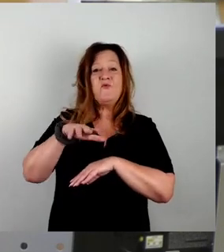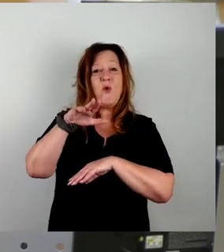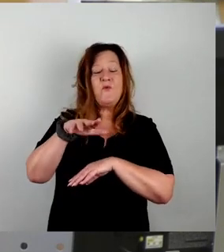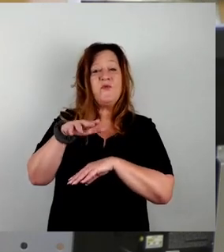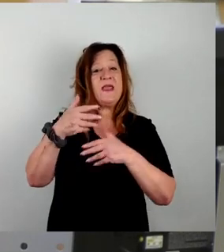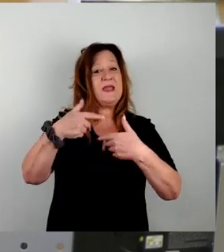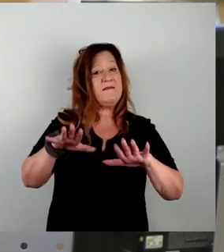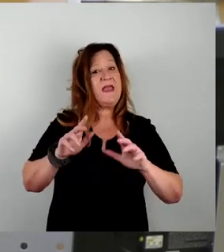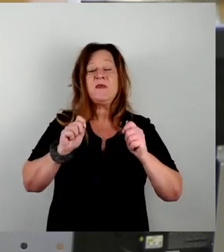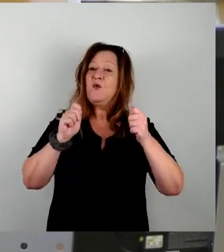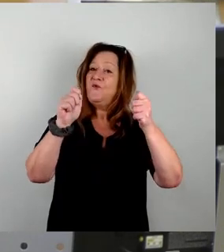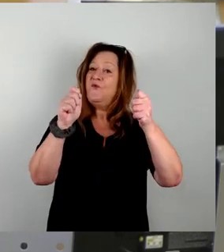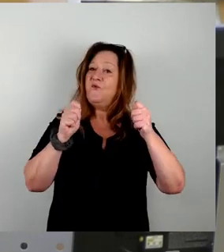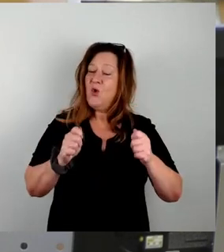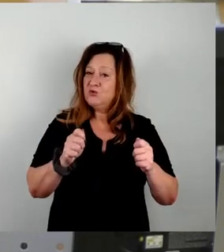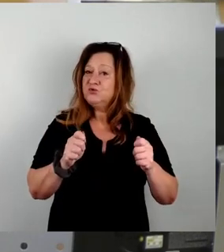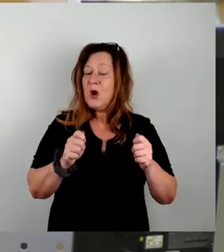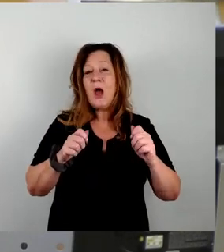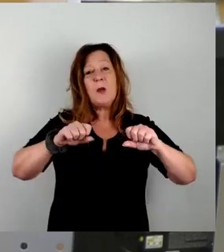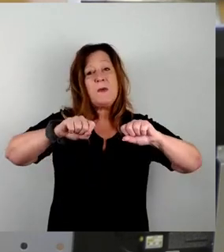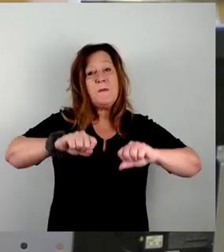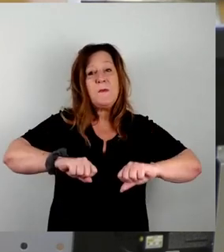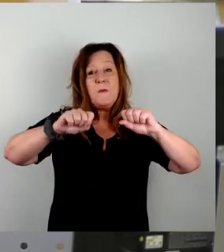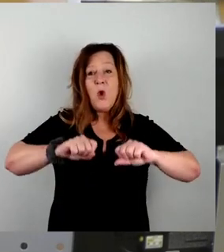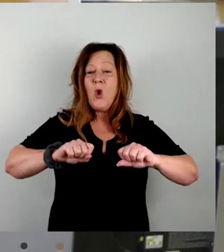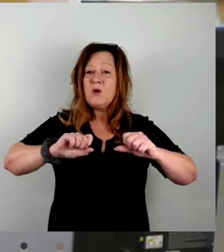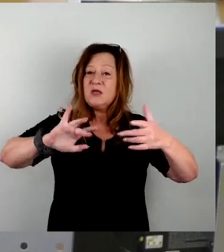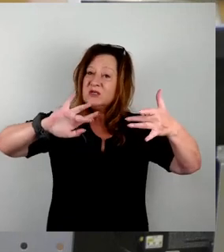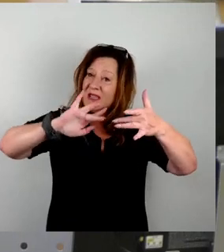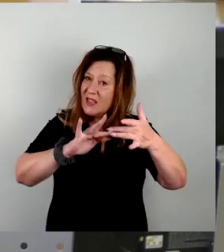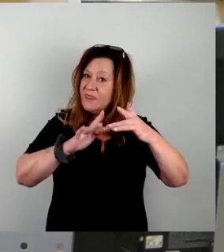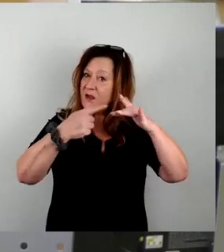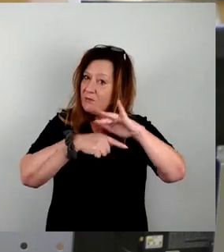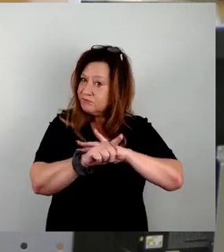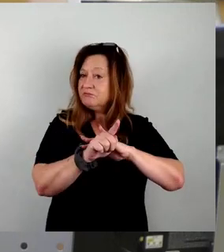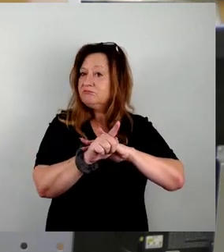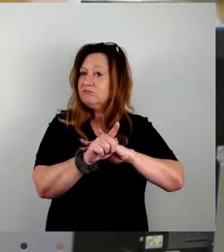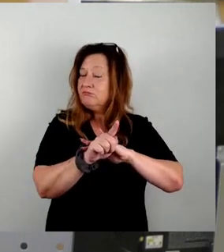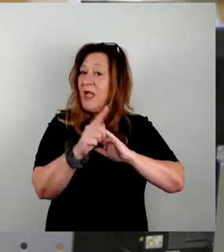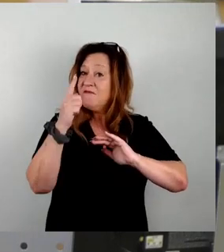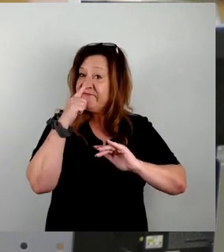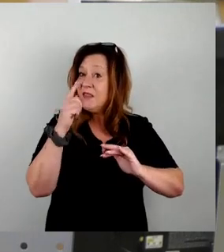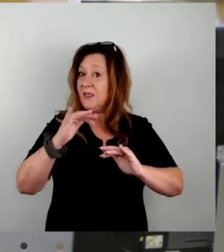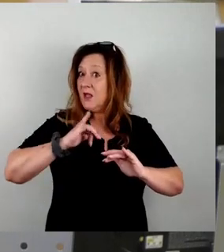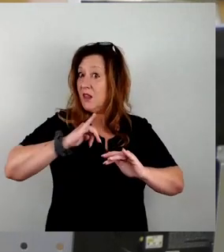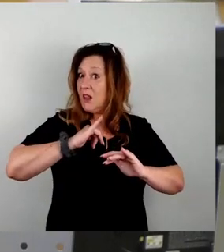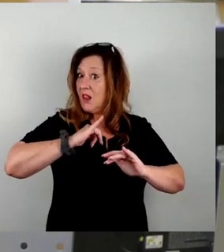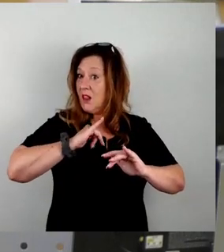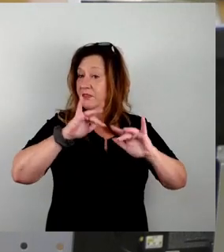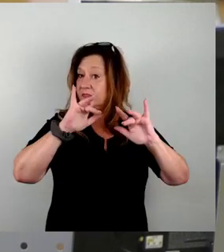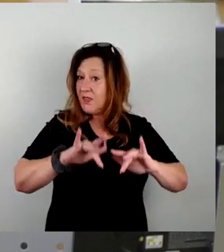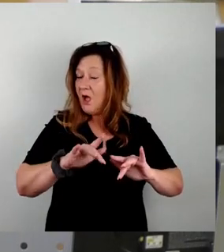gemacht, man könnte das ja auch im Internet bereitstellen, wenn das jemanden so interessiert. Und damit